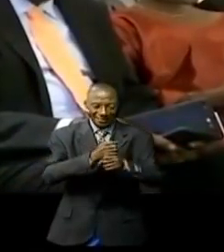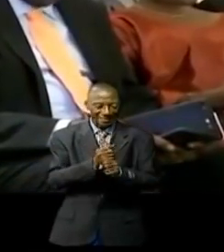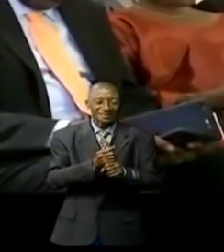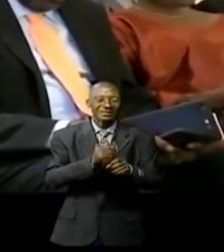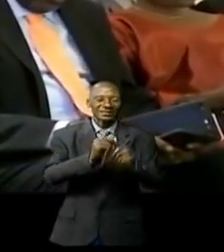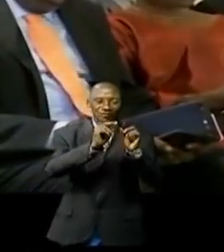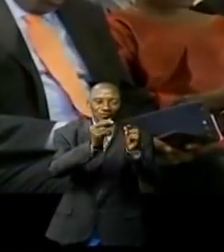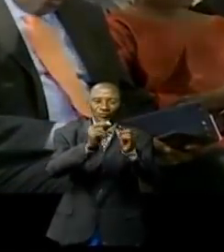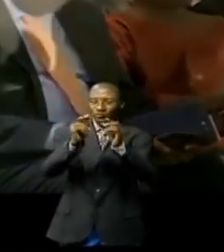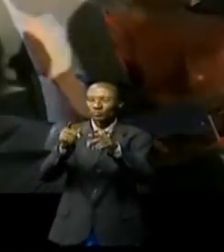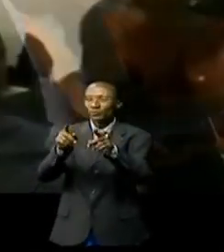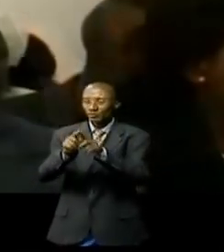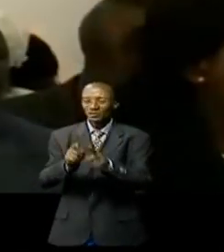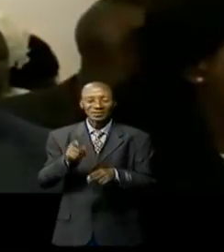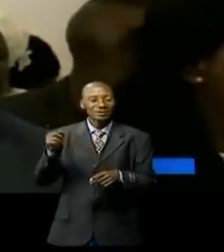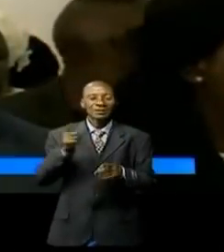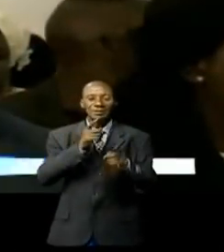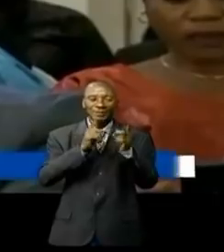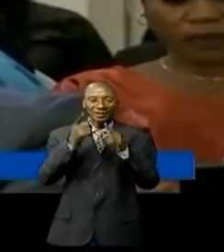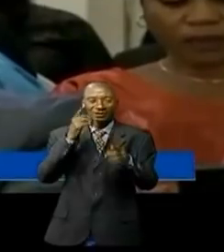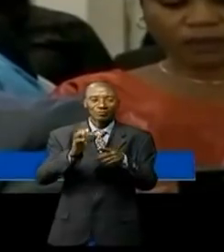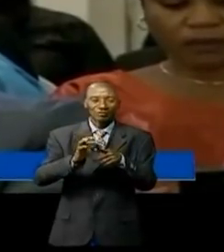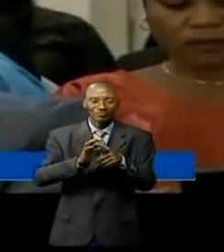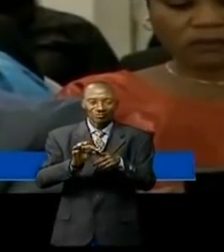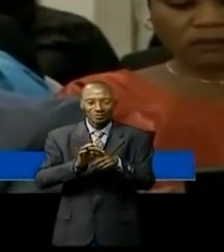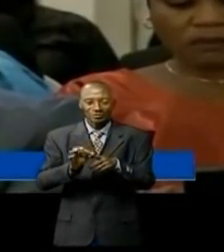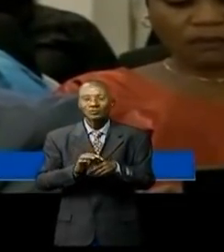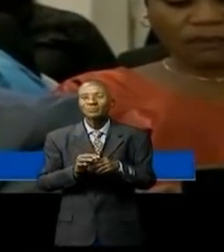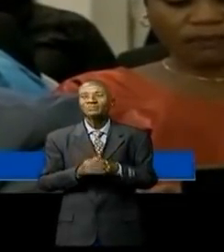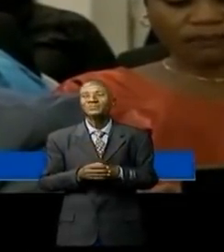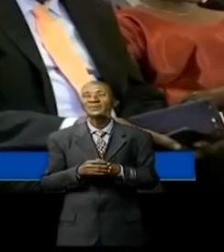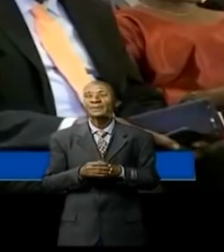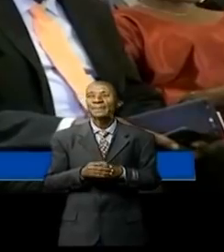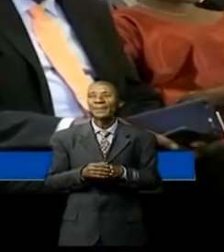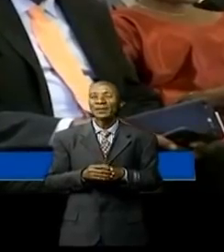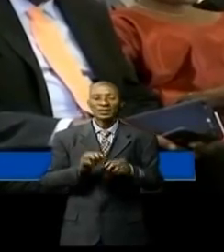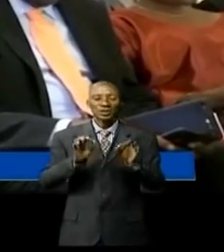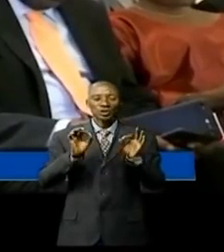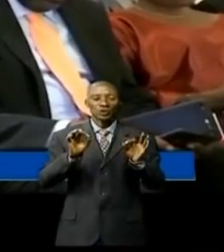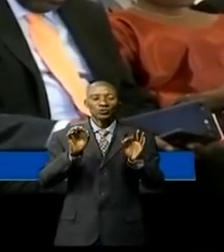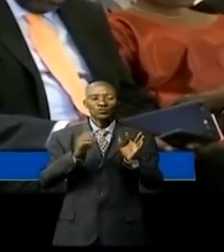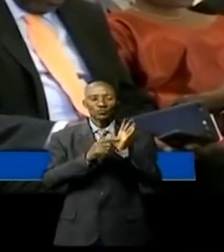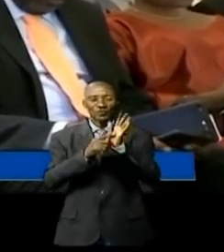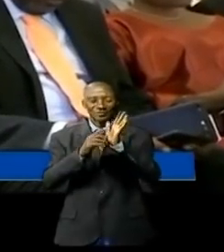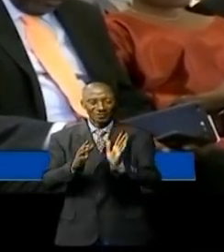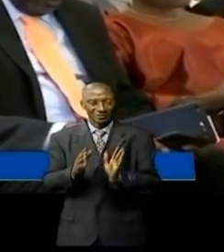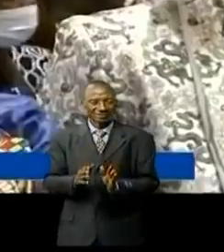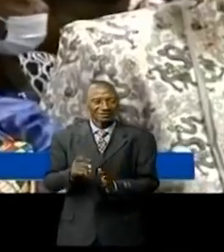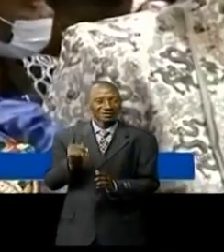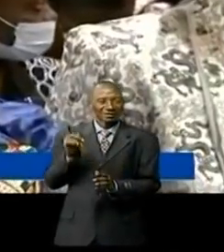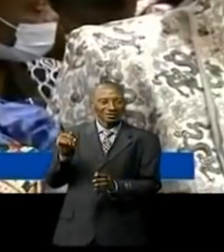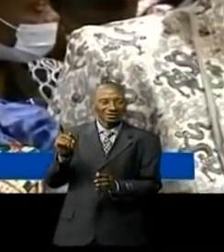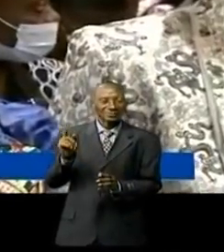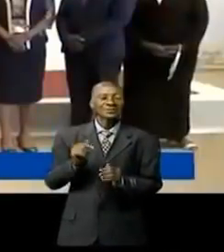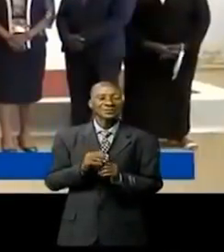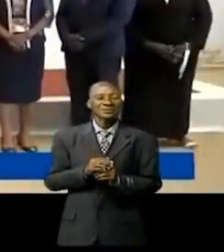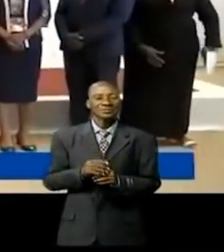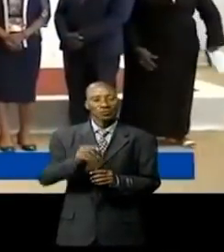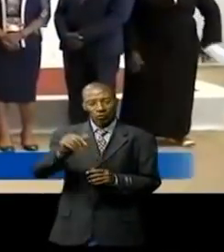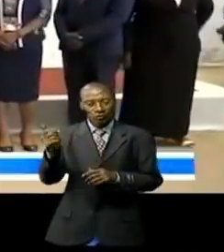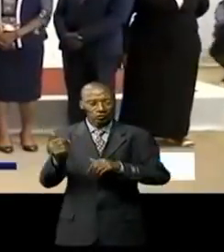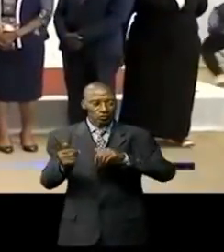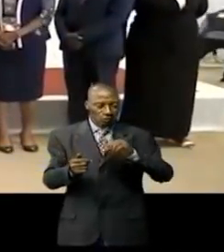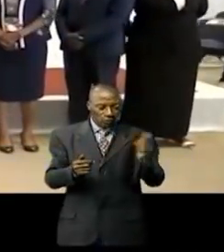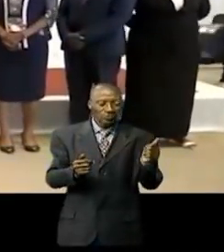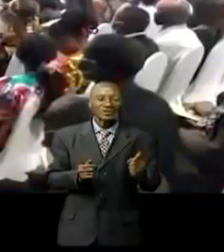formation. Le comité devant accompagner les nouveaux représentants légaux mis en place, l'apôtre annonce déjà une tournée à